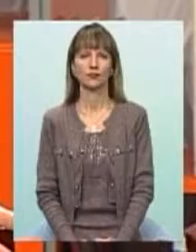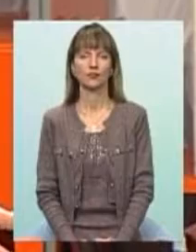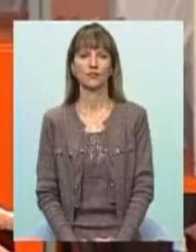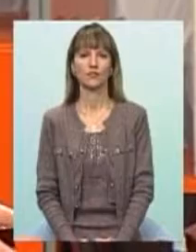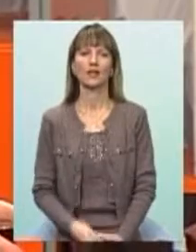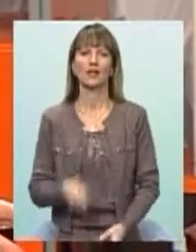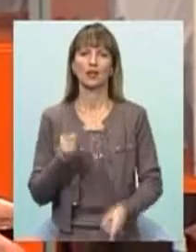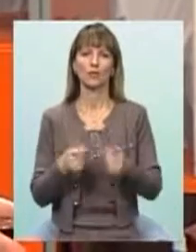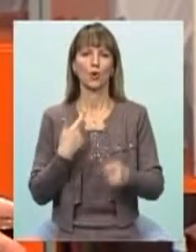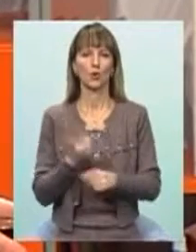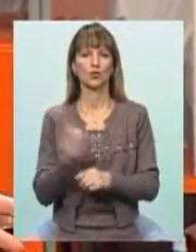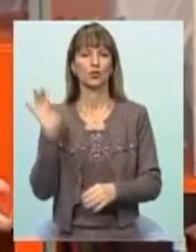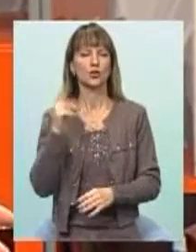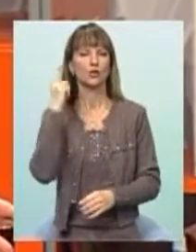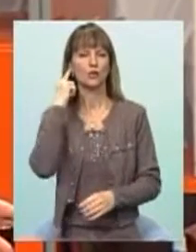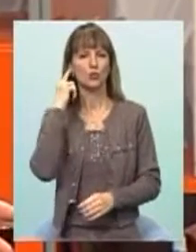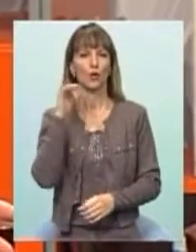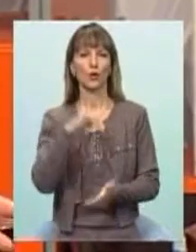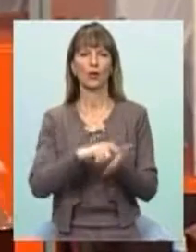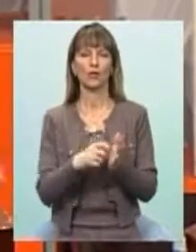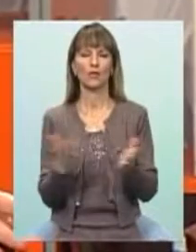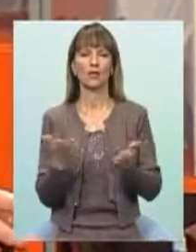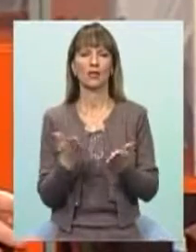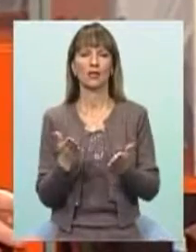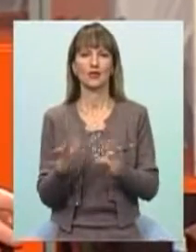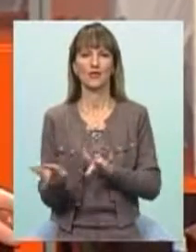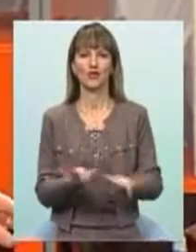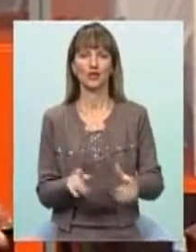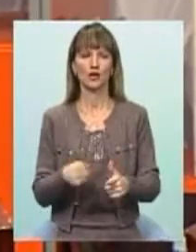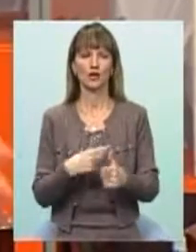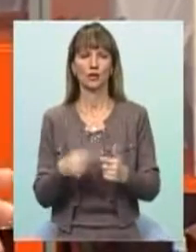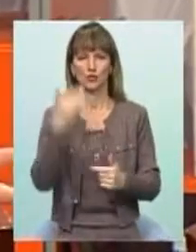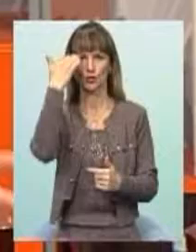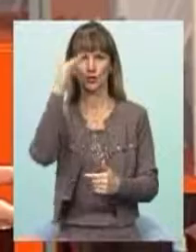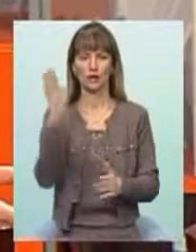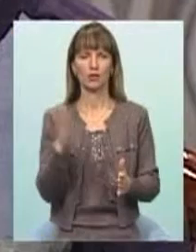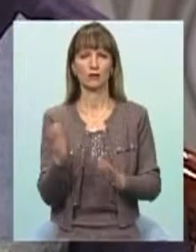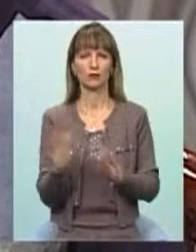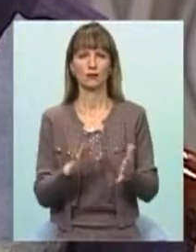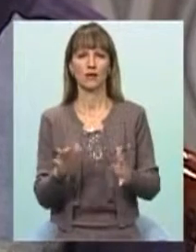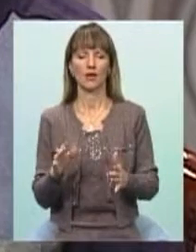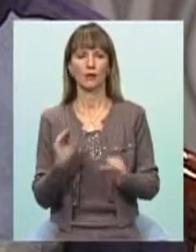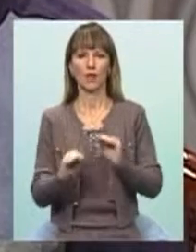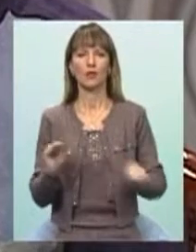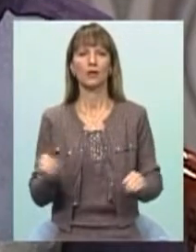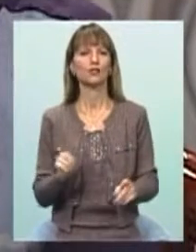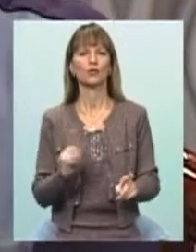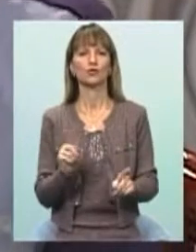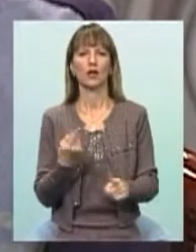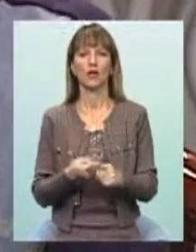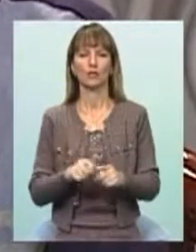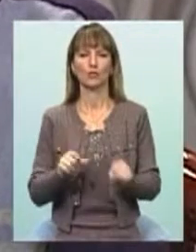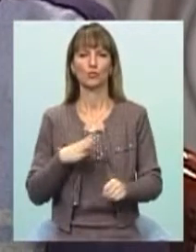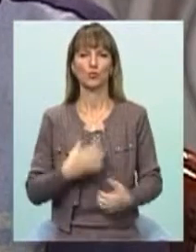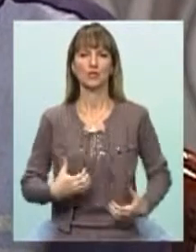От іноді ми дуже часто чуємо у кімнаті якісь певні рухи або сторонні якісь коливання предметів. Як ти вважаєш, що це може бути